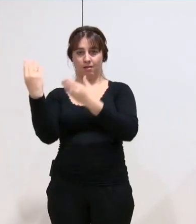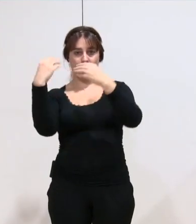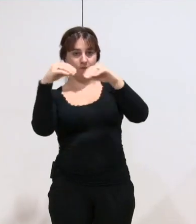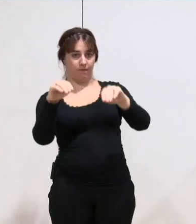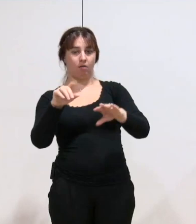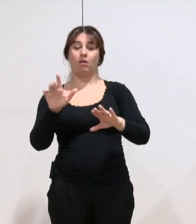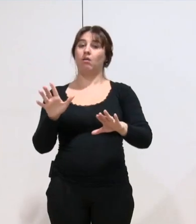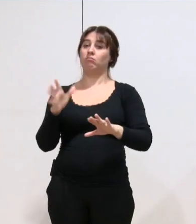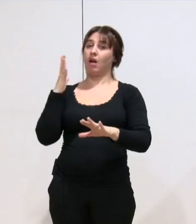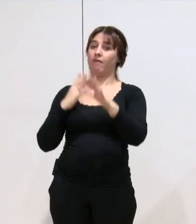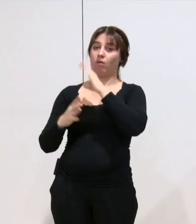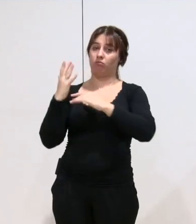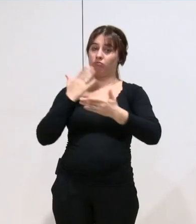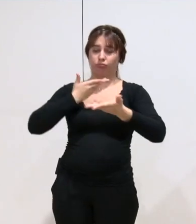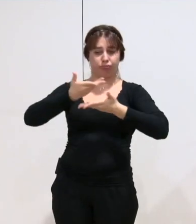Innovia.